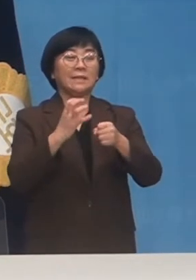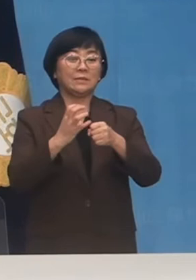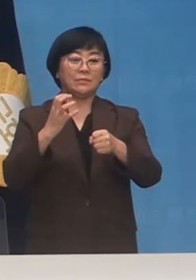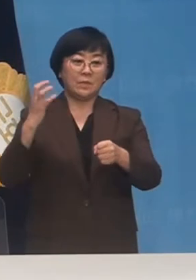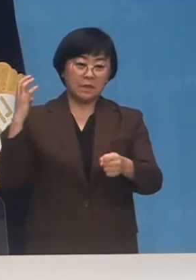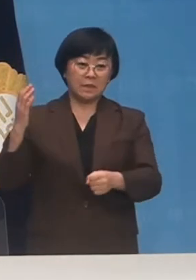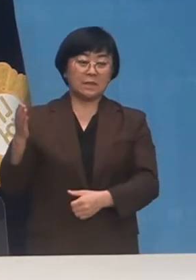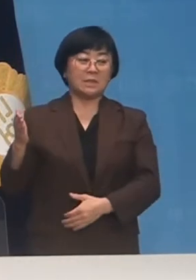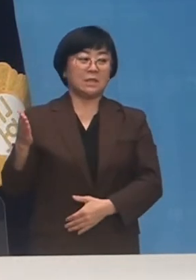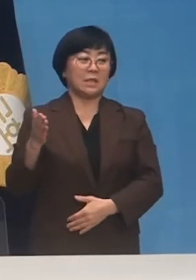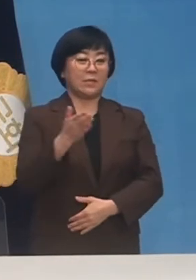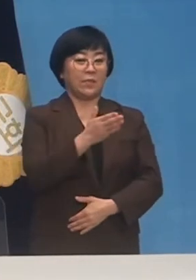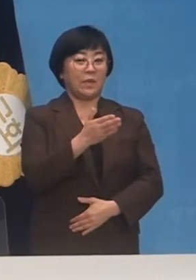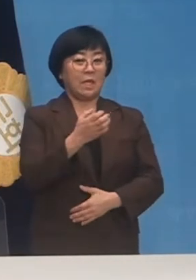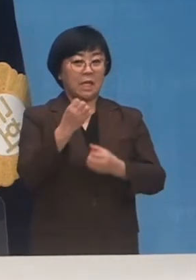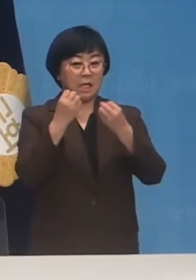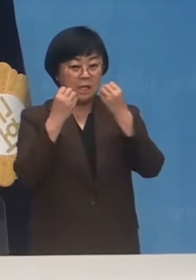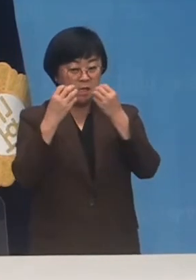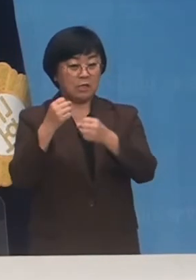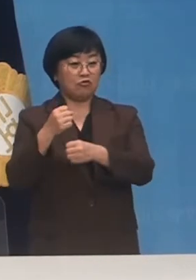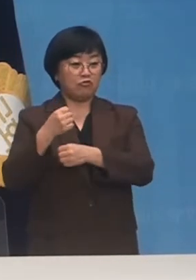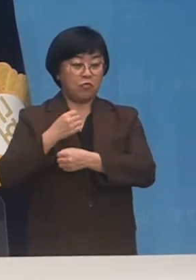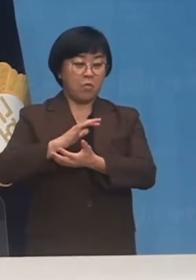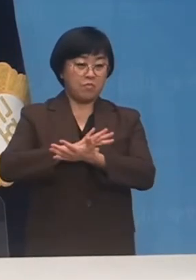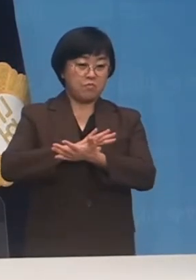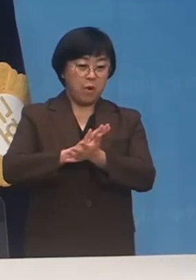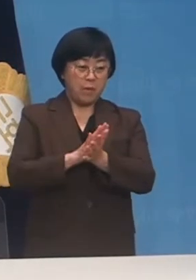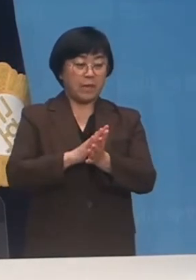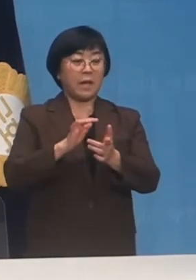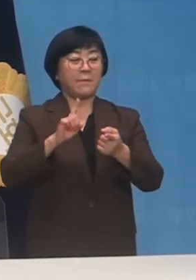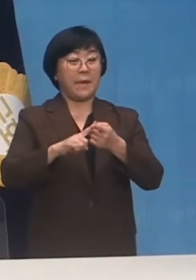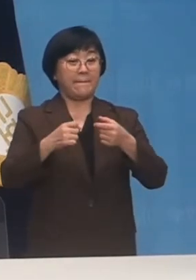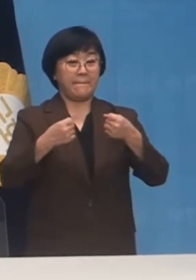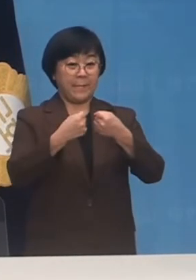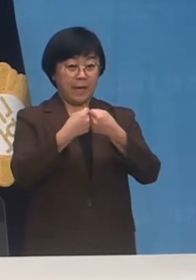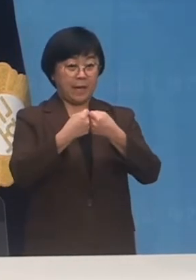전 신군부 세력의 무자비한 포갑에 맞서